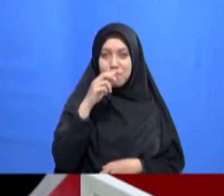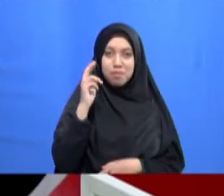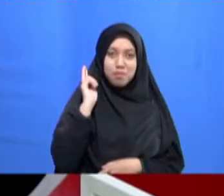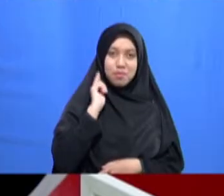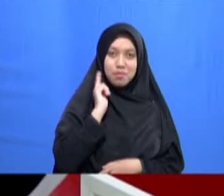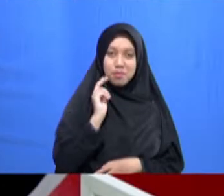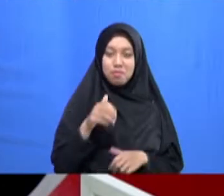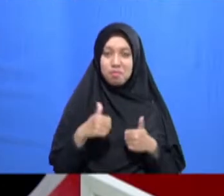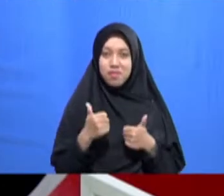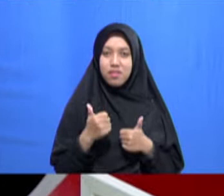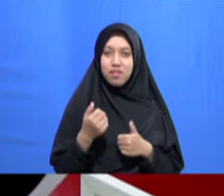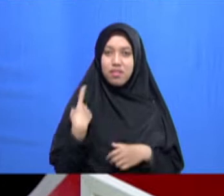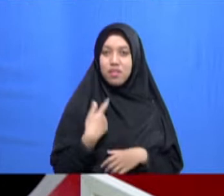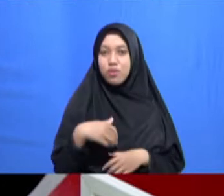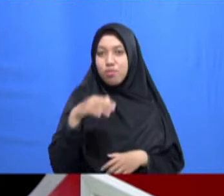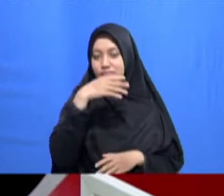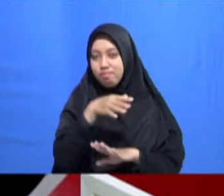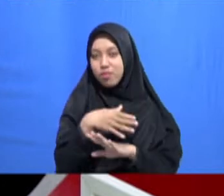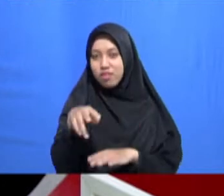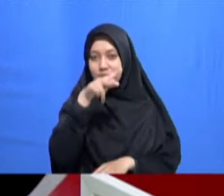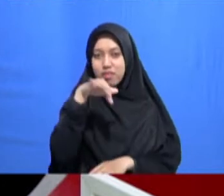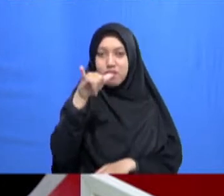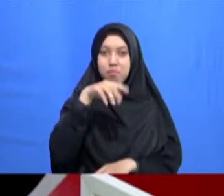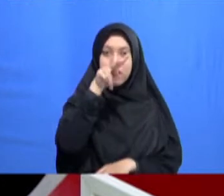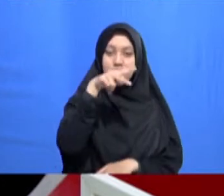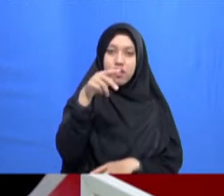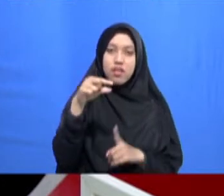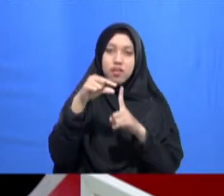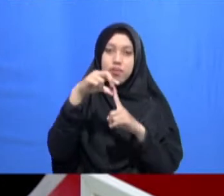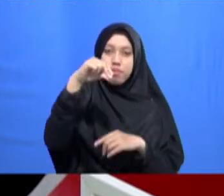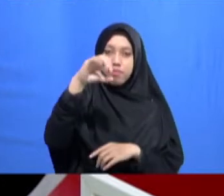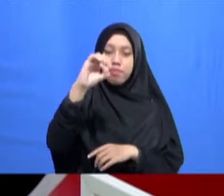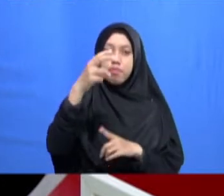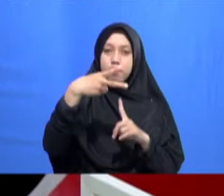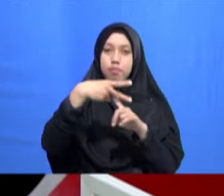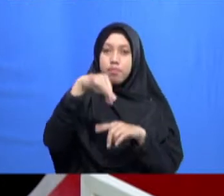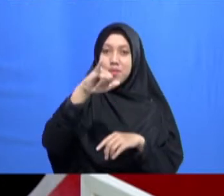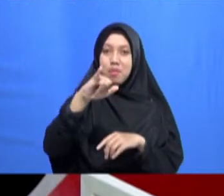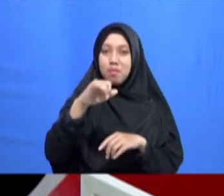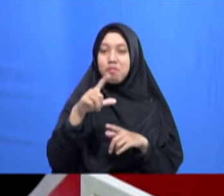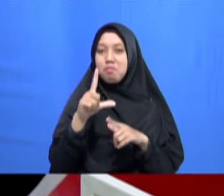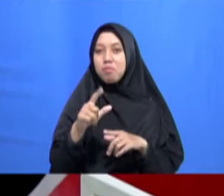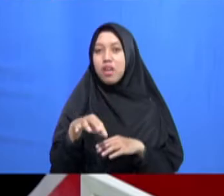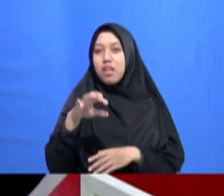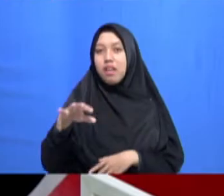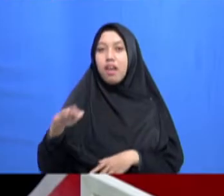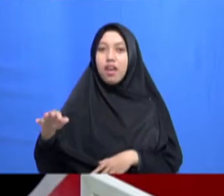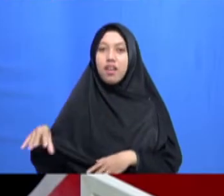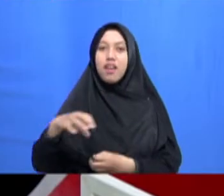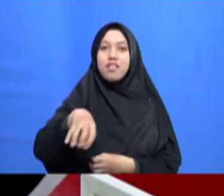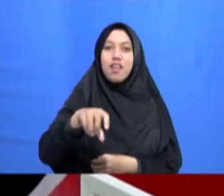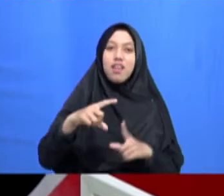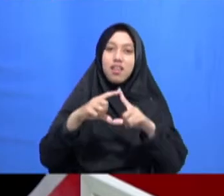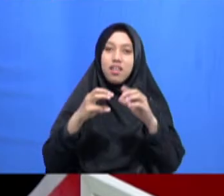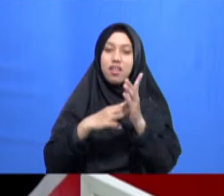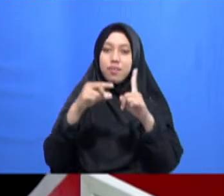Baik, kita sudah sama-sama menyaksikan profil dari moderator kita yang merupakan anak daerah Ampana, Kabupaten Tojo Una-Una. Ya, betul sekali. Sebentar